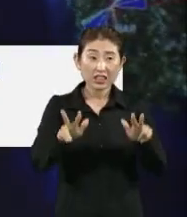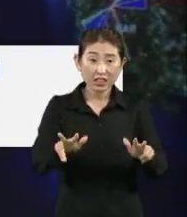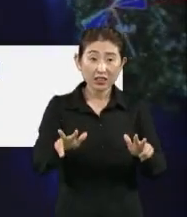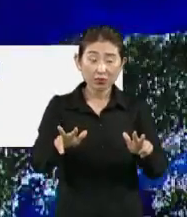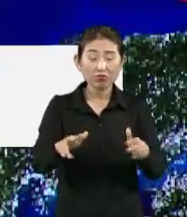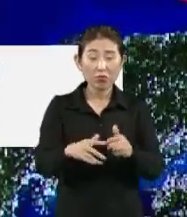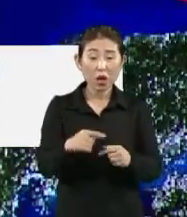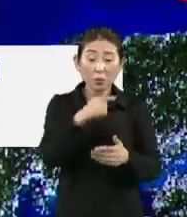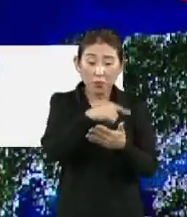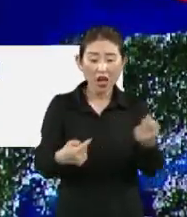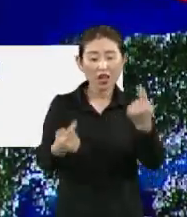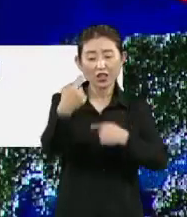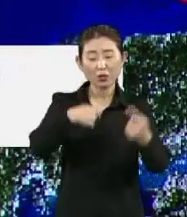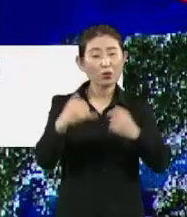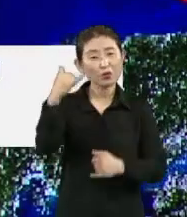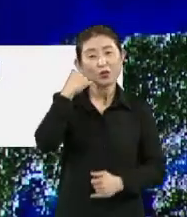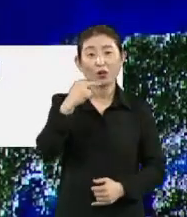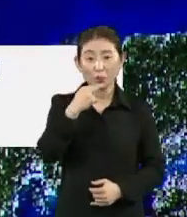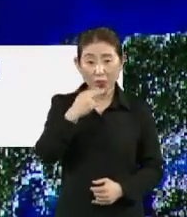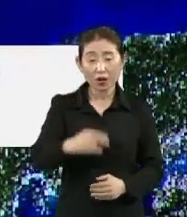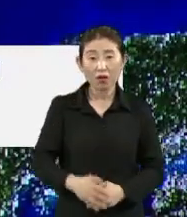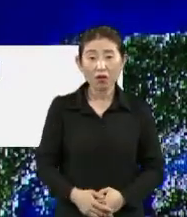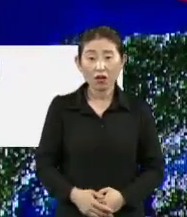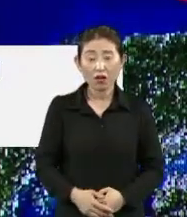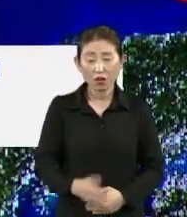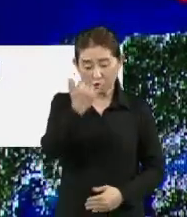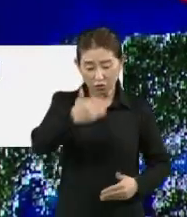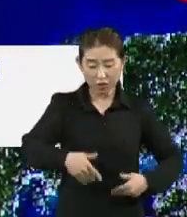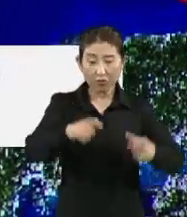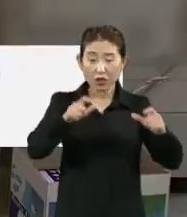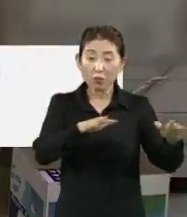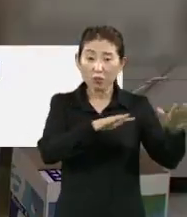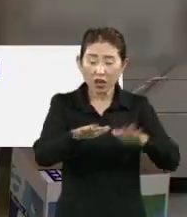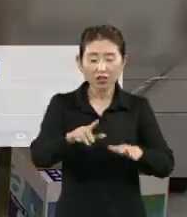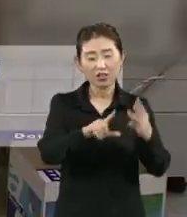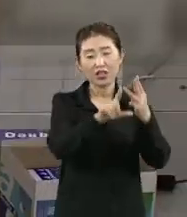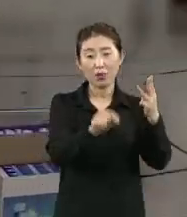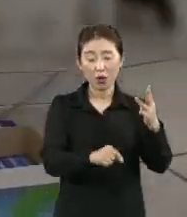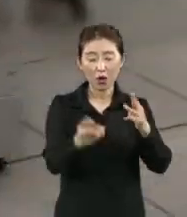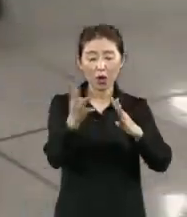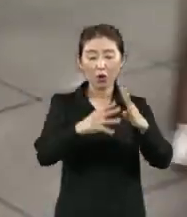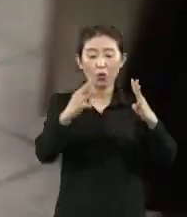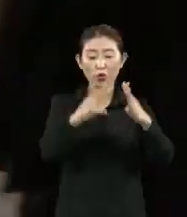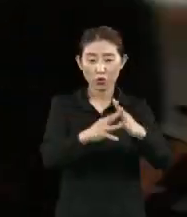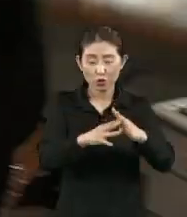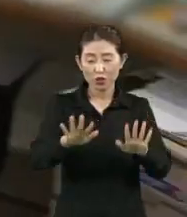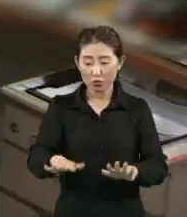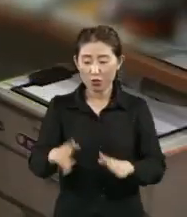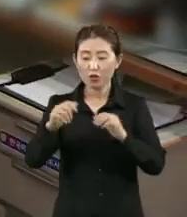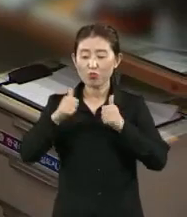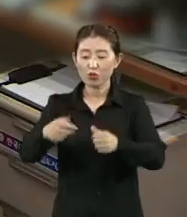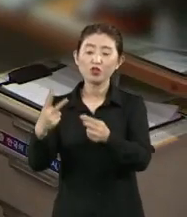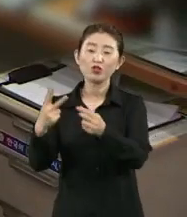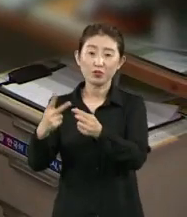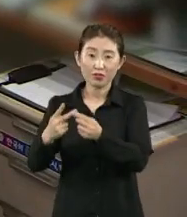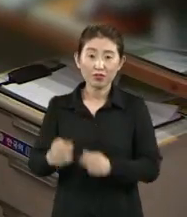현재까지 신고된 피해는 없습니다. 충남 지역에서 발생한 지진은 지난 3월 공주 지진에 이어 두 번째입니다.